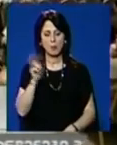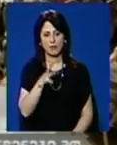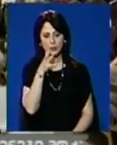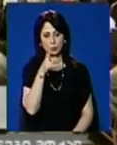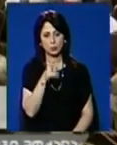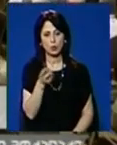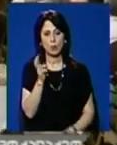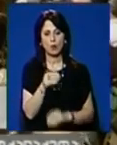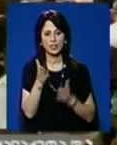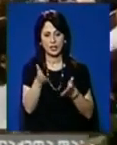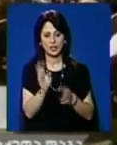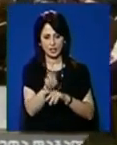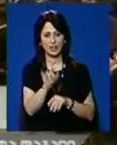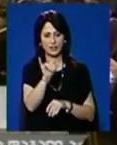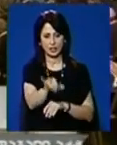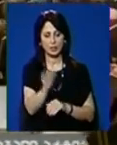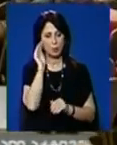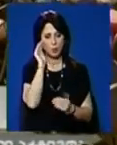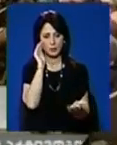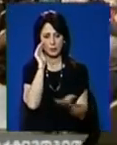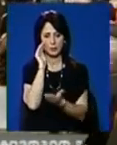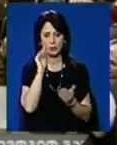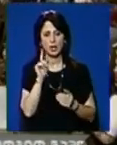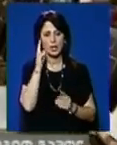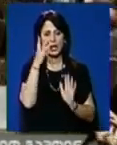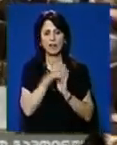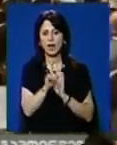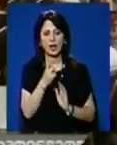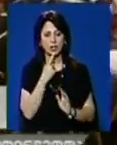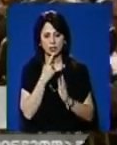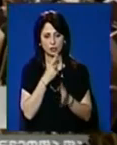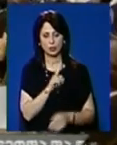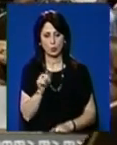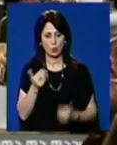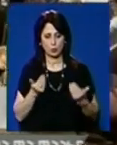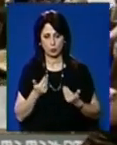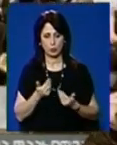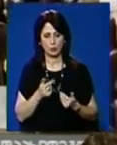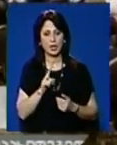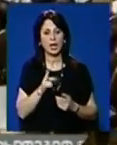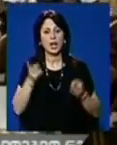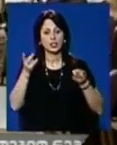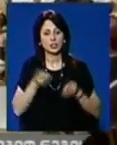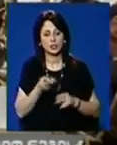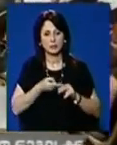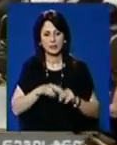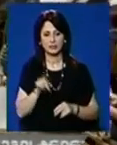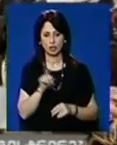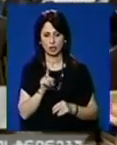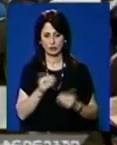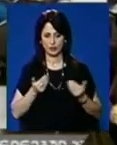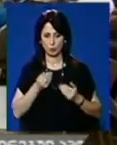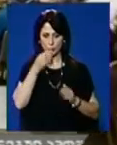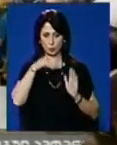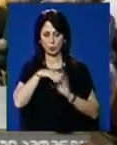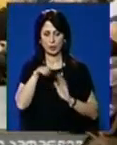დრო, მოვიდე თქვენთან და მოგისმინოთ, რათა გავიგო რა გიჭირთ, როგორ ცხოვრობთ, რა გჭირდებათ იმისთვის, რომ